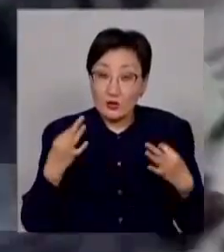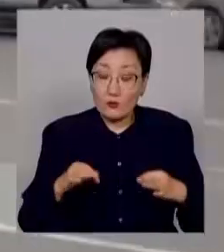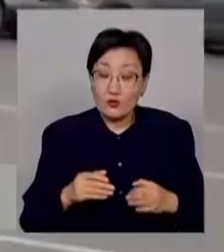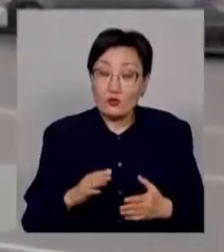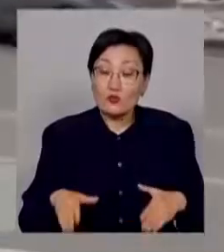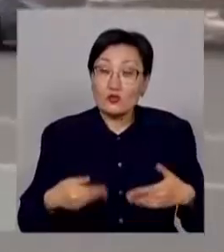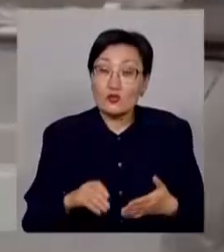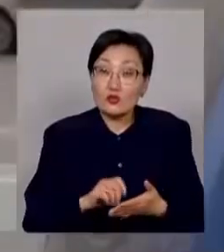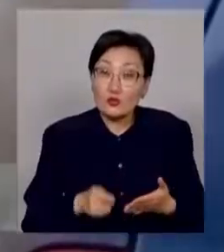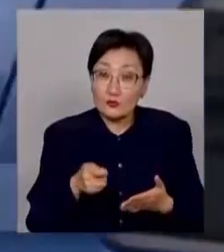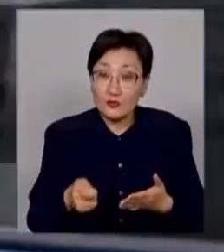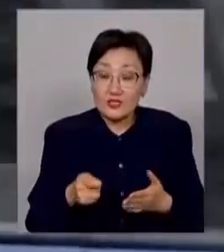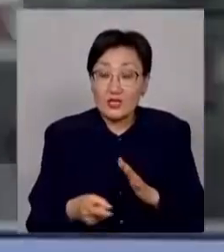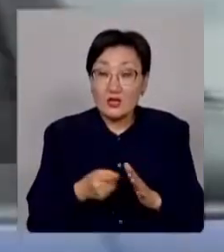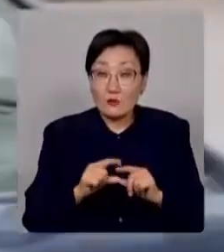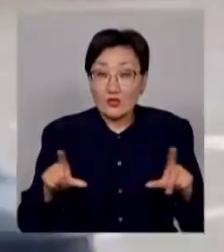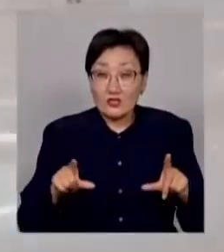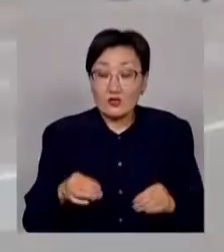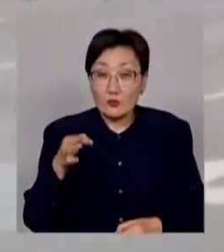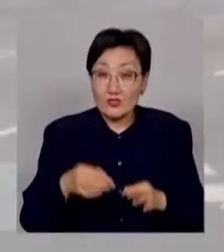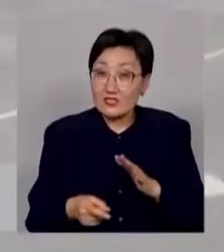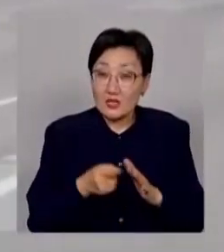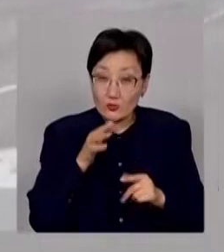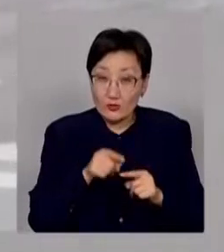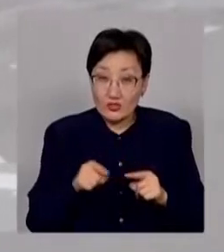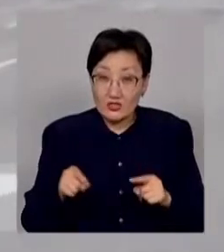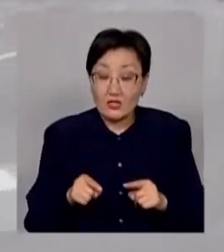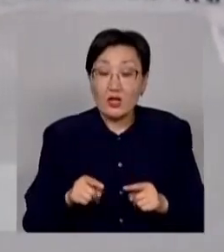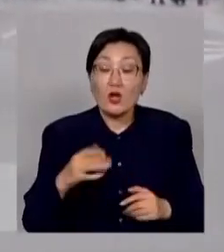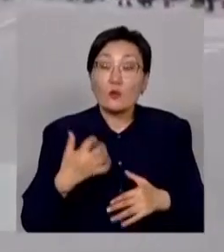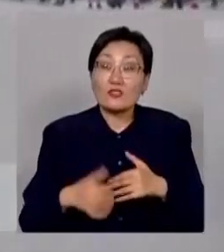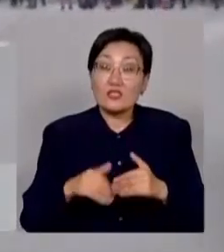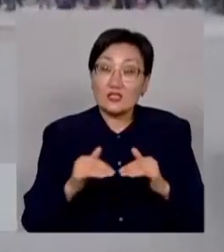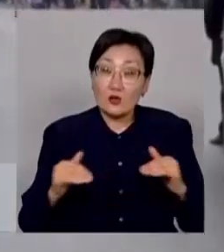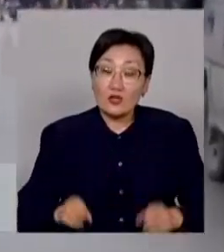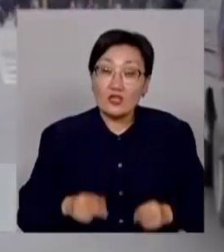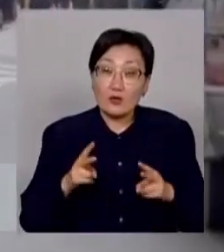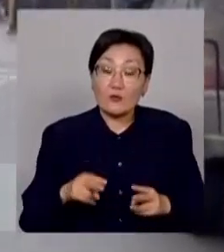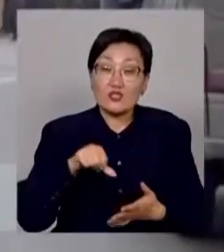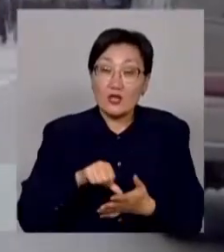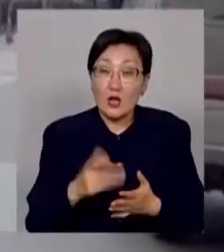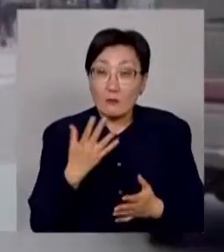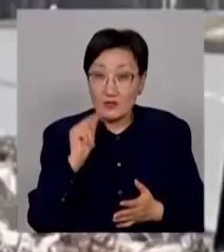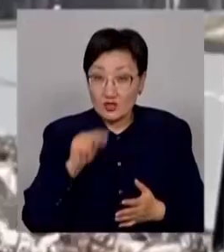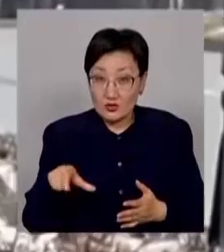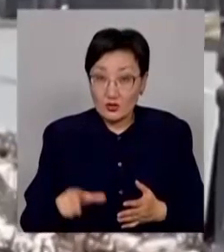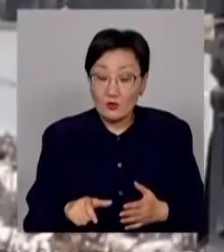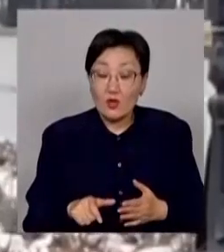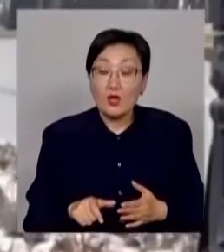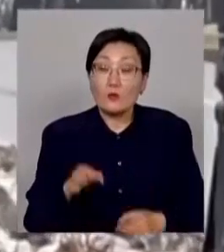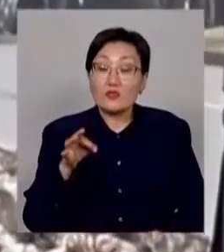жолдаған. Тергеу органдары сотқа дейінгі тергеп тексеру барысында орта дәрежелі қылмысты жасаған 5 күдіктіге қатысты